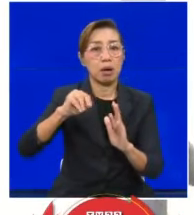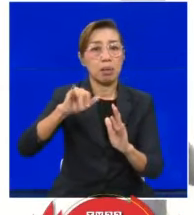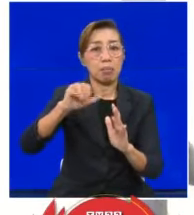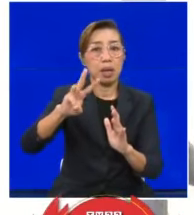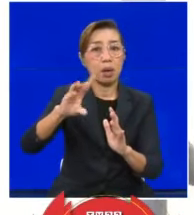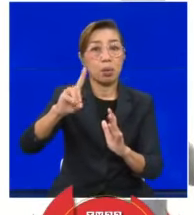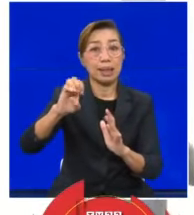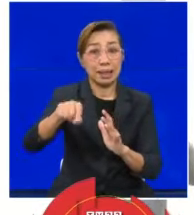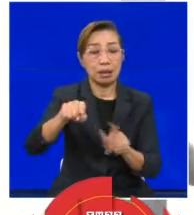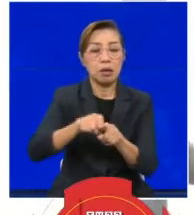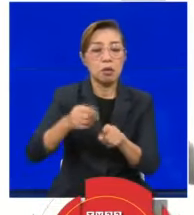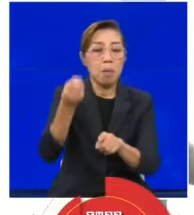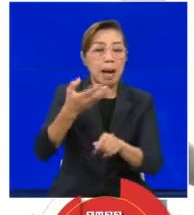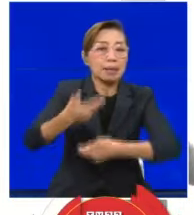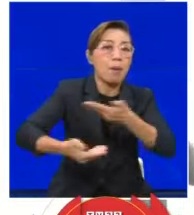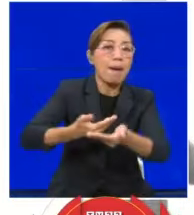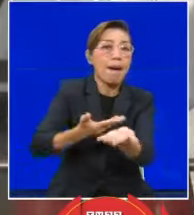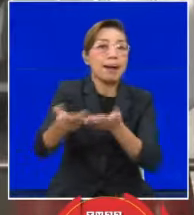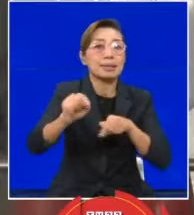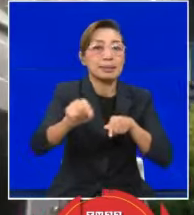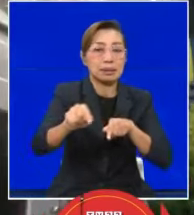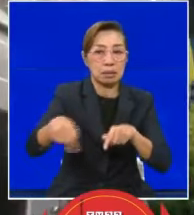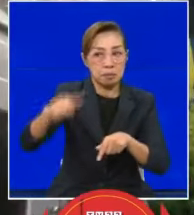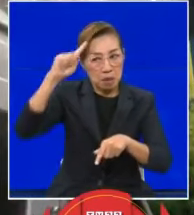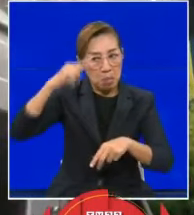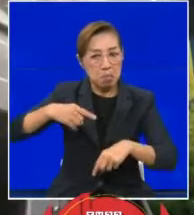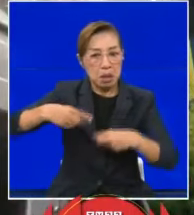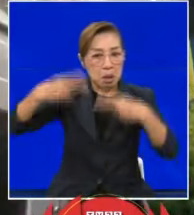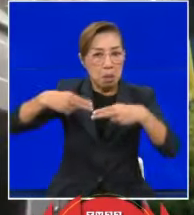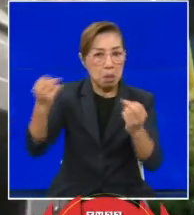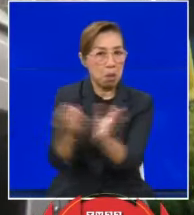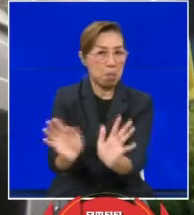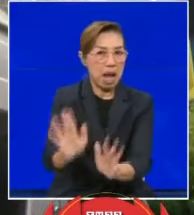งไม่คิดว่าจะมีใครที่จะมีความประสงค์ที่จะทำให้เกิดความรุนแรงค่ะ